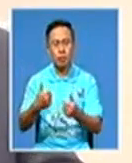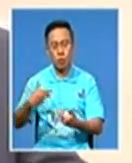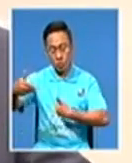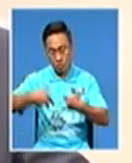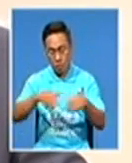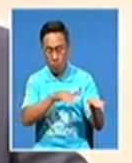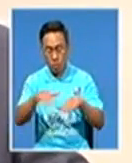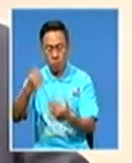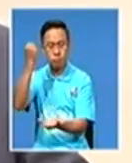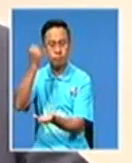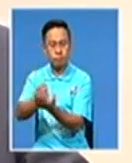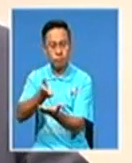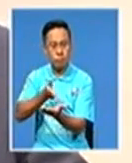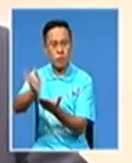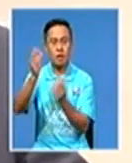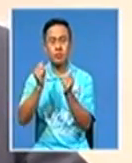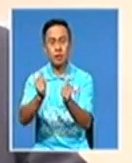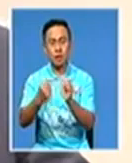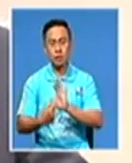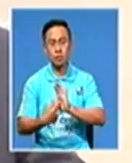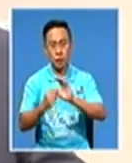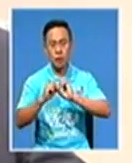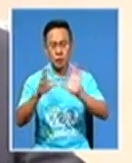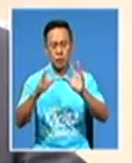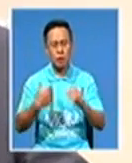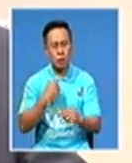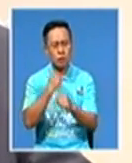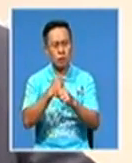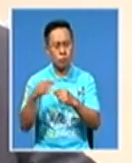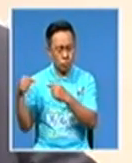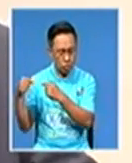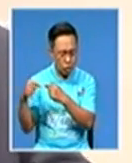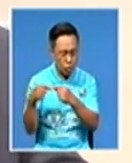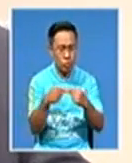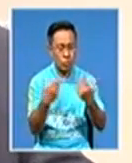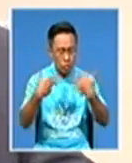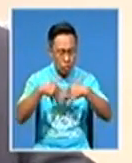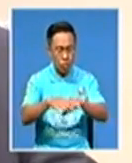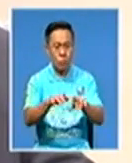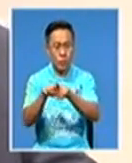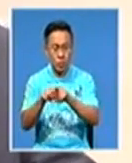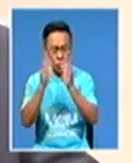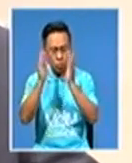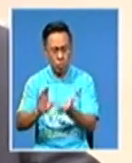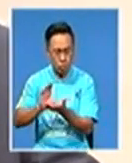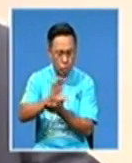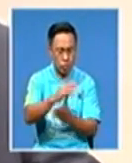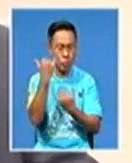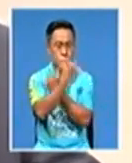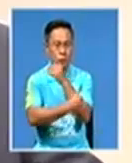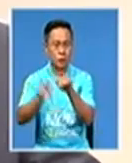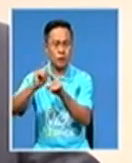ได้เลยนะและนี่คือสิ่งซึ่งเห็นได้ว่ามันทุกอย่างมันก็มีความต่อเนื่องเชิงอดีตเห็นได้ว่านักลงทุนทุกชาติเลยน